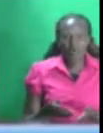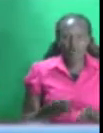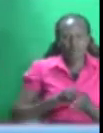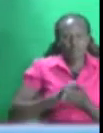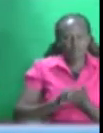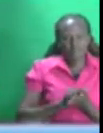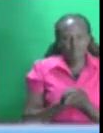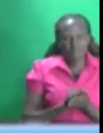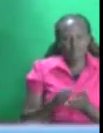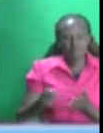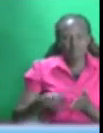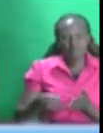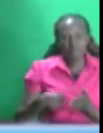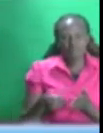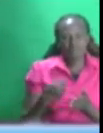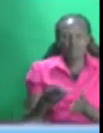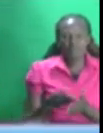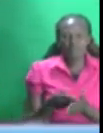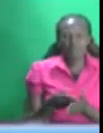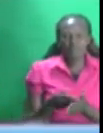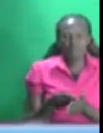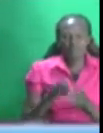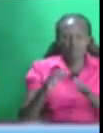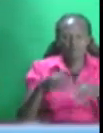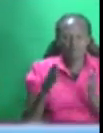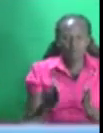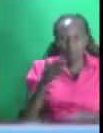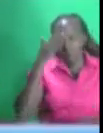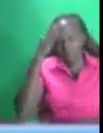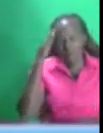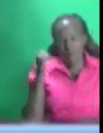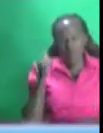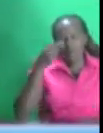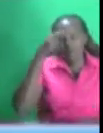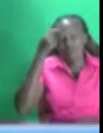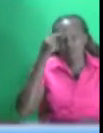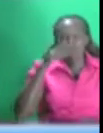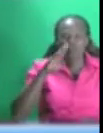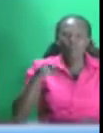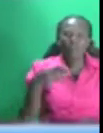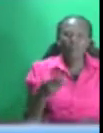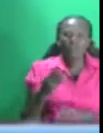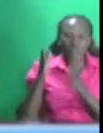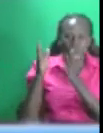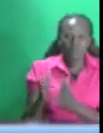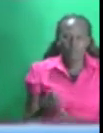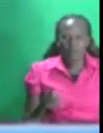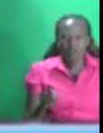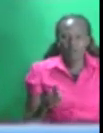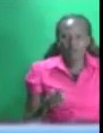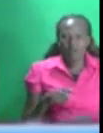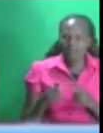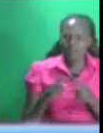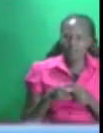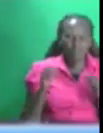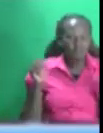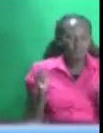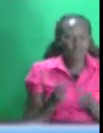mahindi ya subsidy. Hatuwezi shaga mahindi ya mkulima kwa sababu mahindi ya mkulima wanauza 1400. Na 1400 sasa